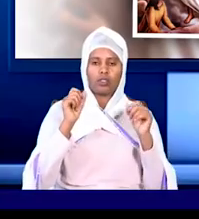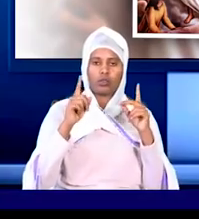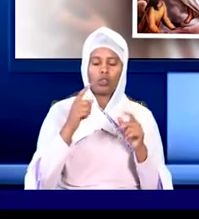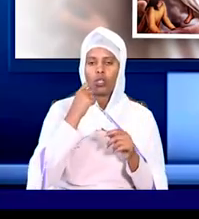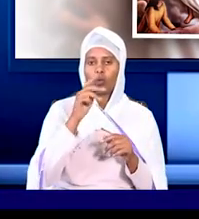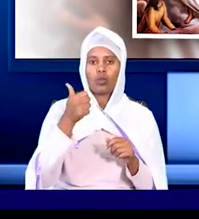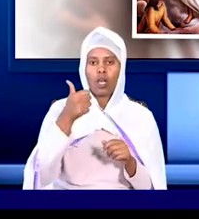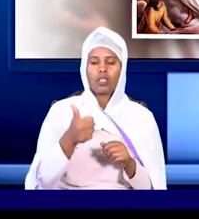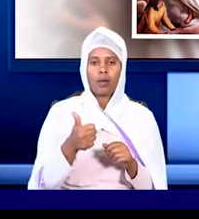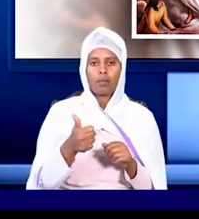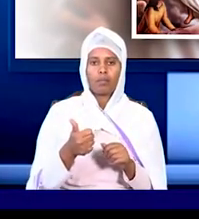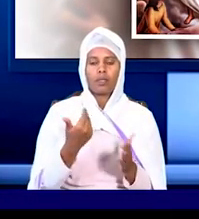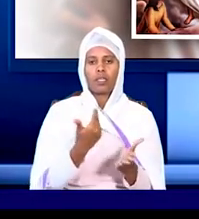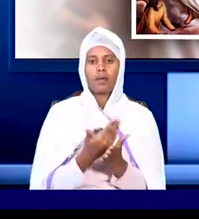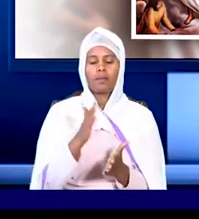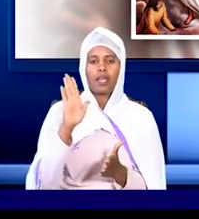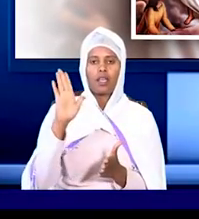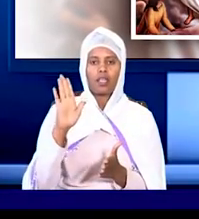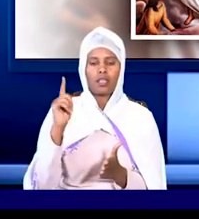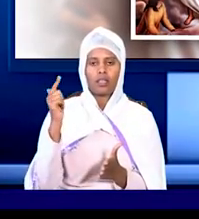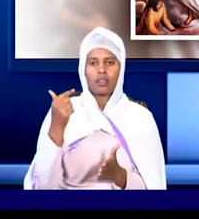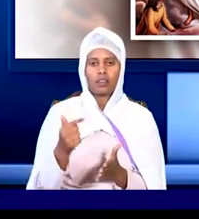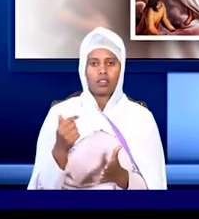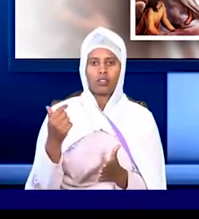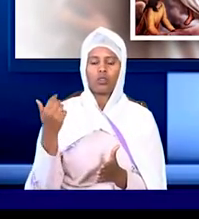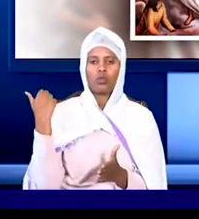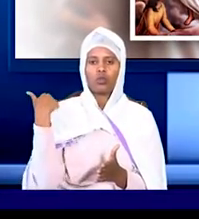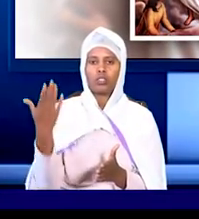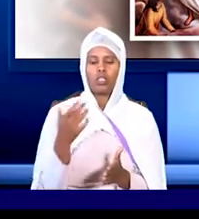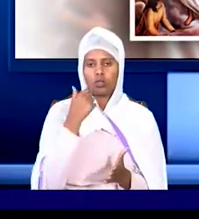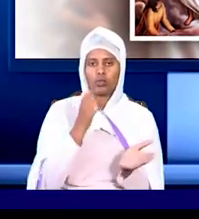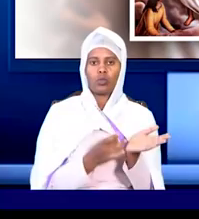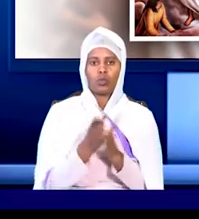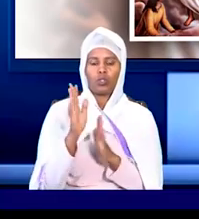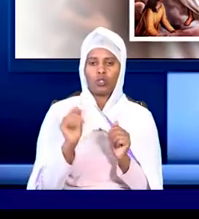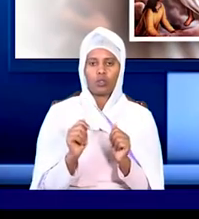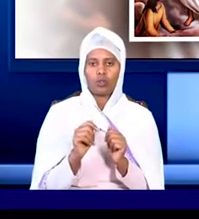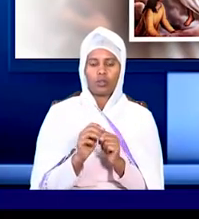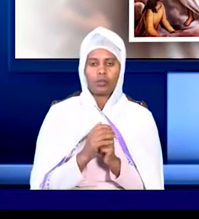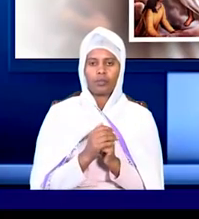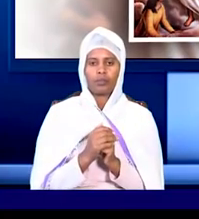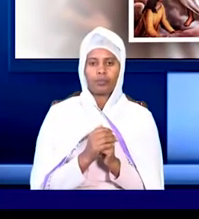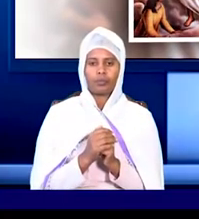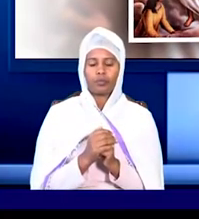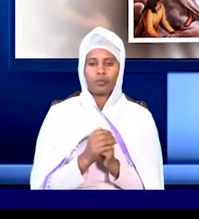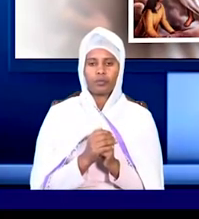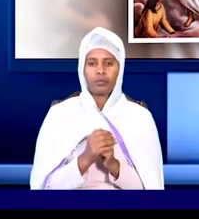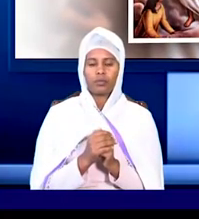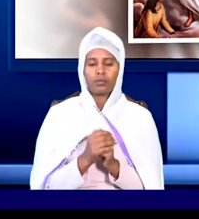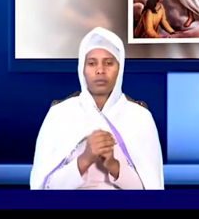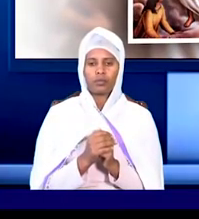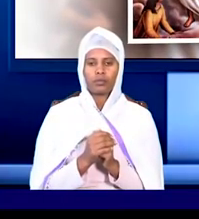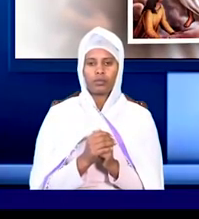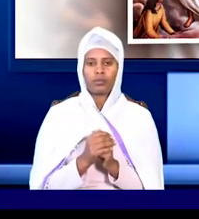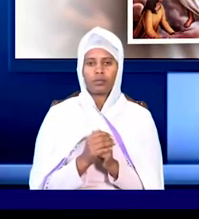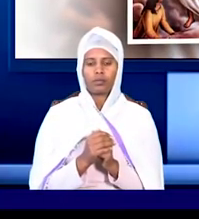ሰዓት ሸዓተ ነቦና ኣዳም እንታይ ኢልዎ ነይሩ ካብ ገነት ውፃ ኢልዎ ነይሩ እዩ ብመላእቲ ገሮ ውፃ